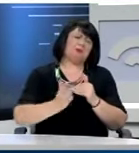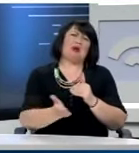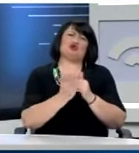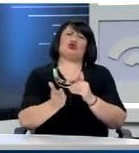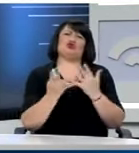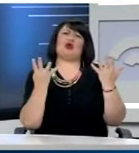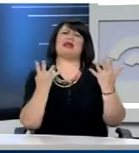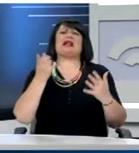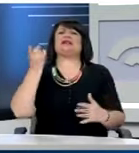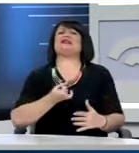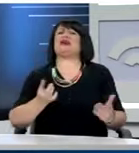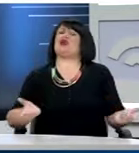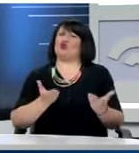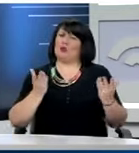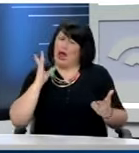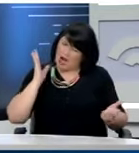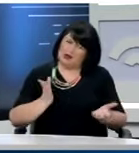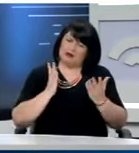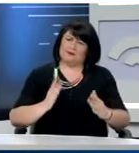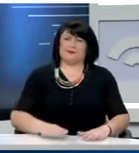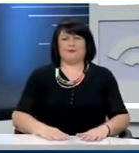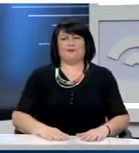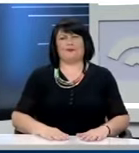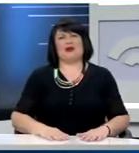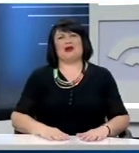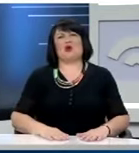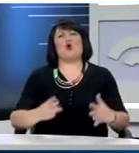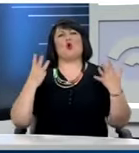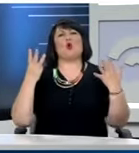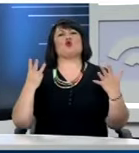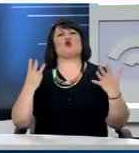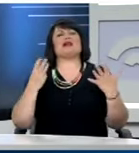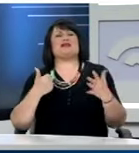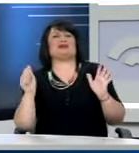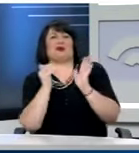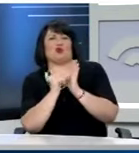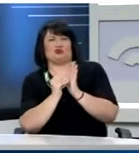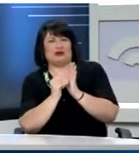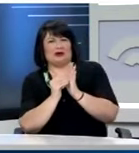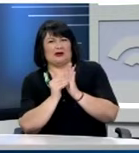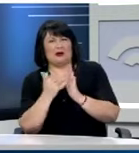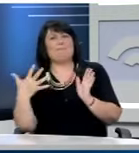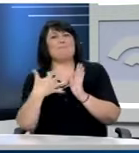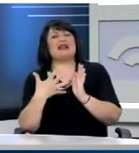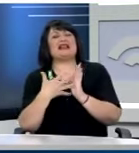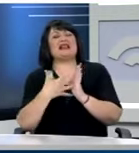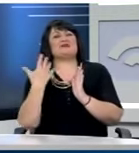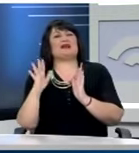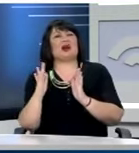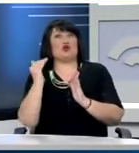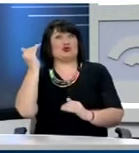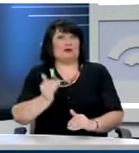βάλετε 9%, αλλά να μειώσετε από τα 8.600 και να το πάτε στα 5.500, αυτό θα είναι ένα πολύ